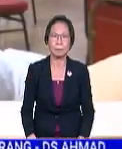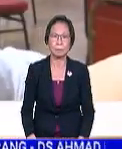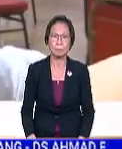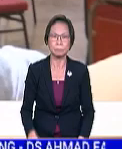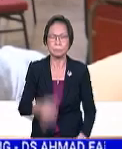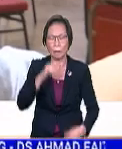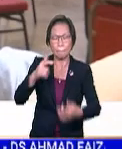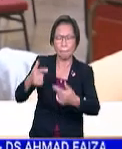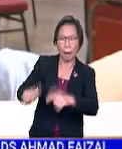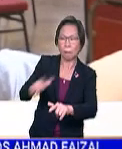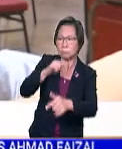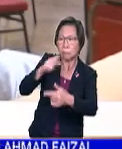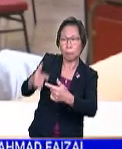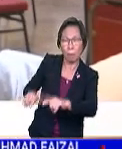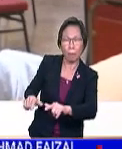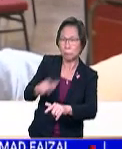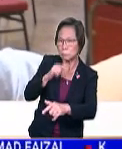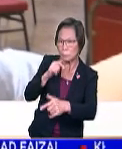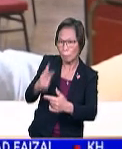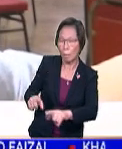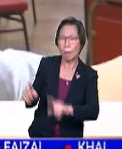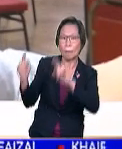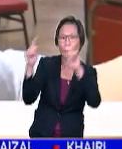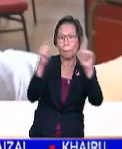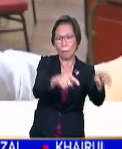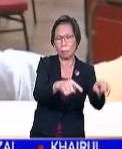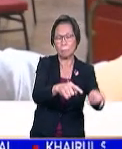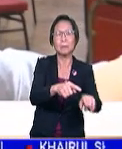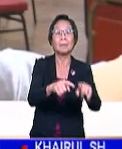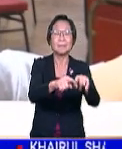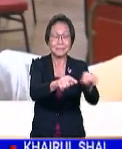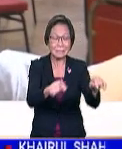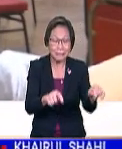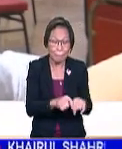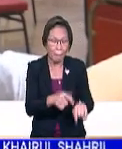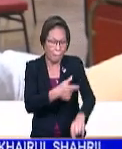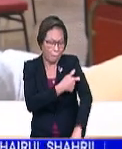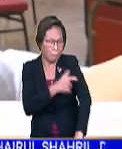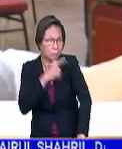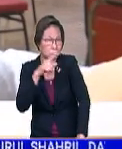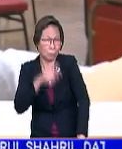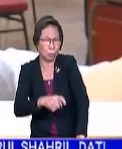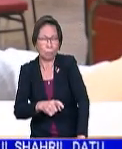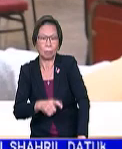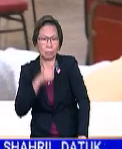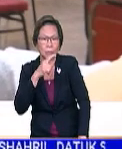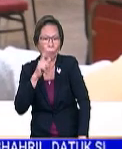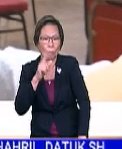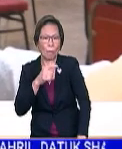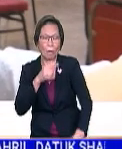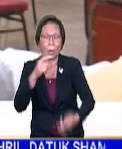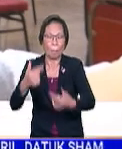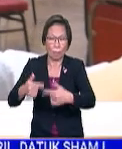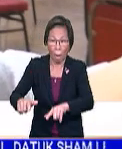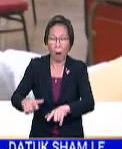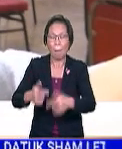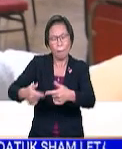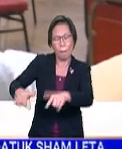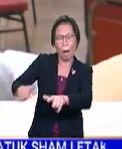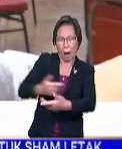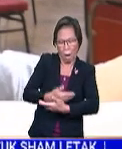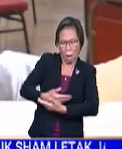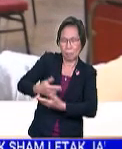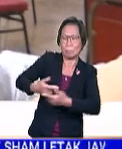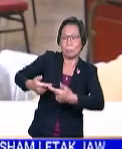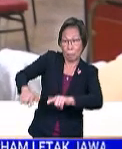tidak dibenarkan untuk ke bahagian tak suntikan. Selepas mereka memberi kebenaran kepada anak-anak mereka,